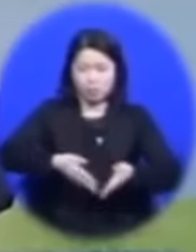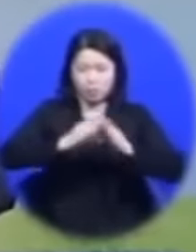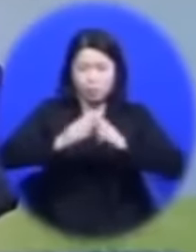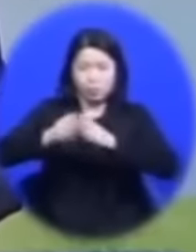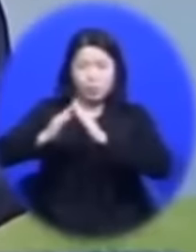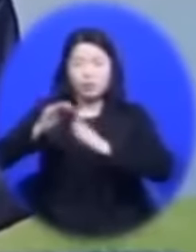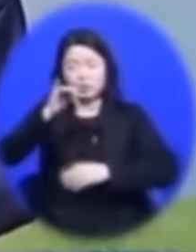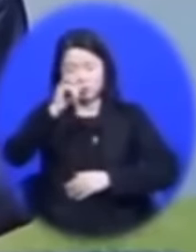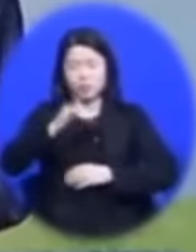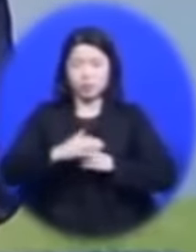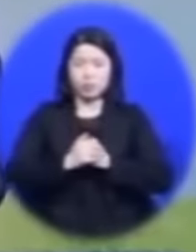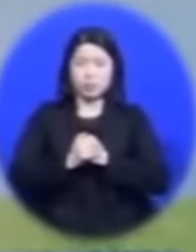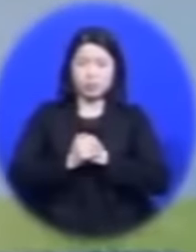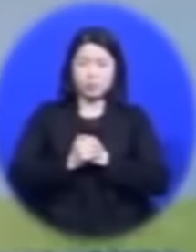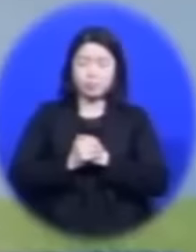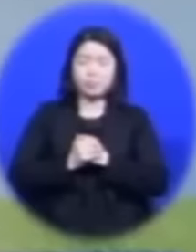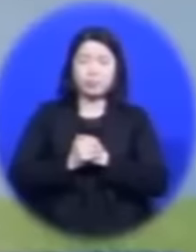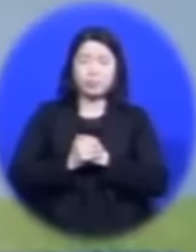했습니다.